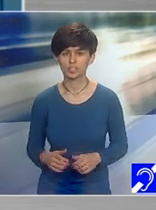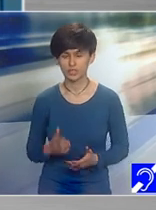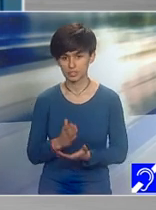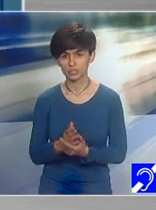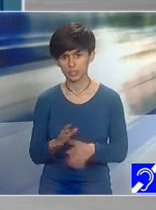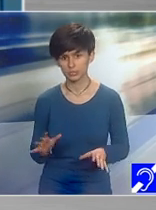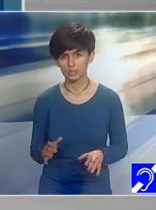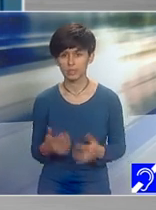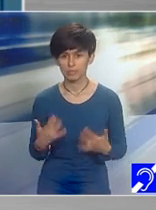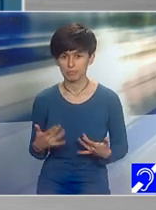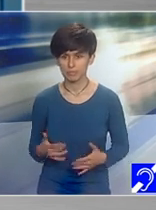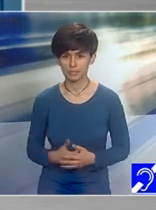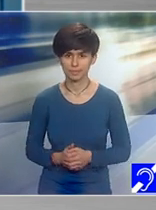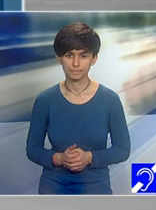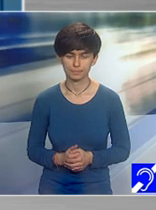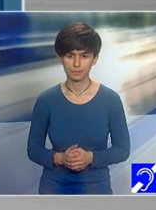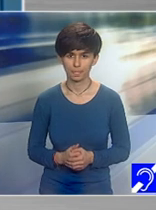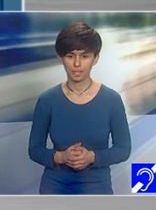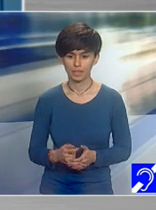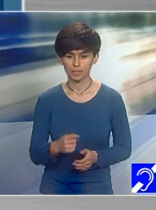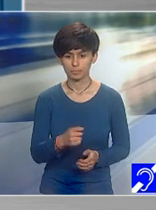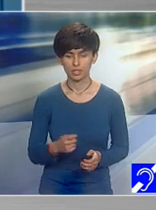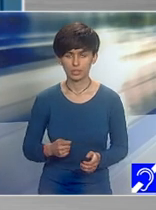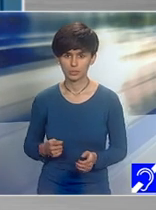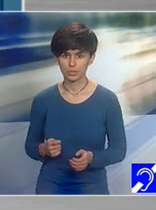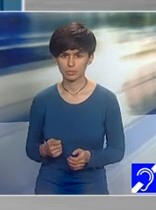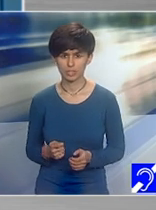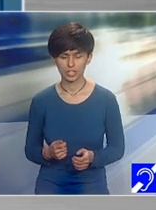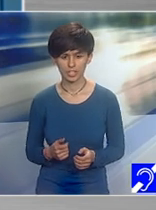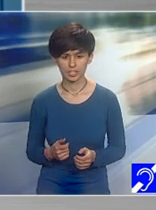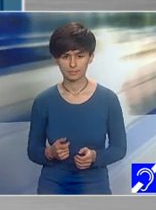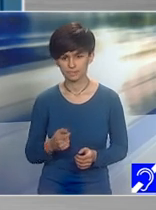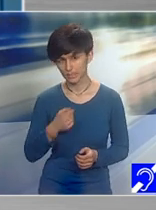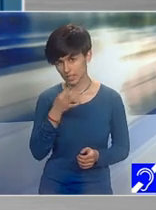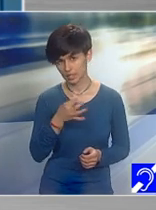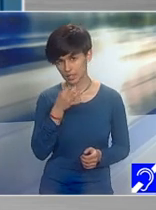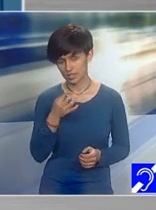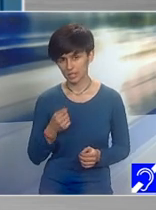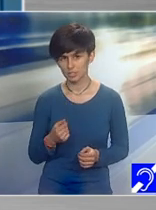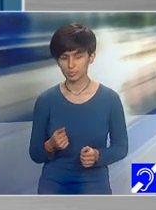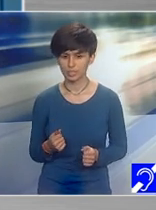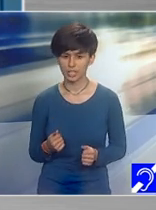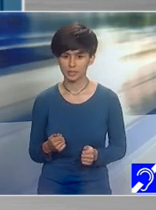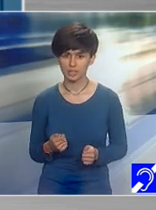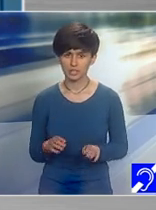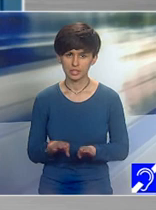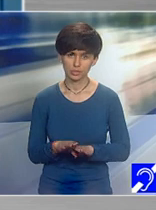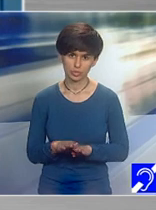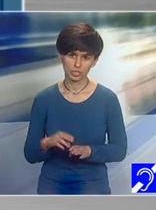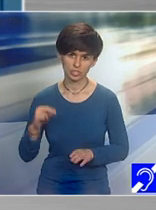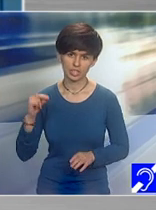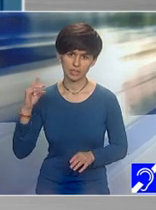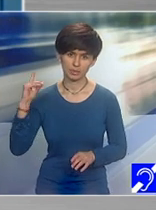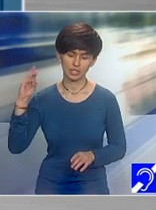De asemenea, un proiect care, chiar dacă l-am inițiat când eram parlamentar în 2008 cu colegii de la PDL și am încercat